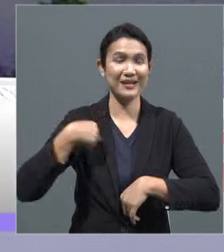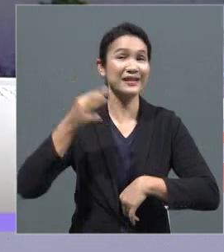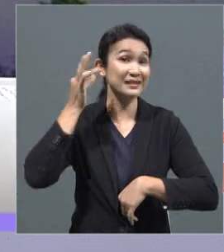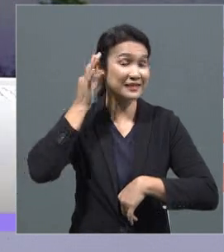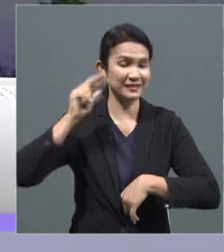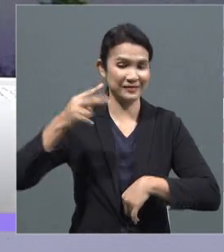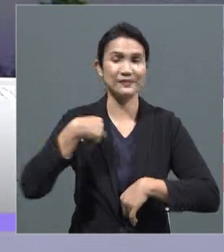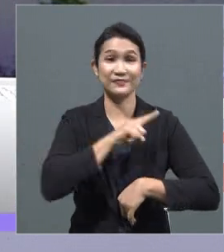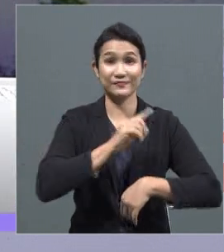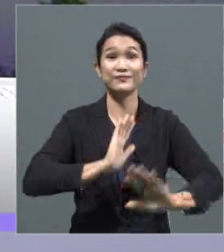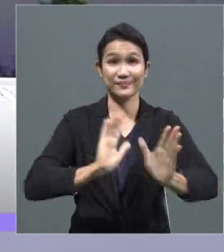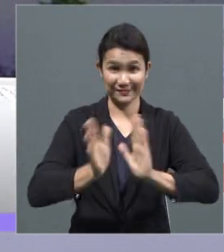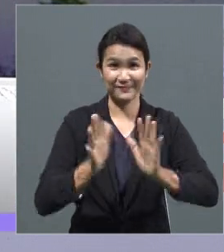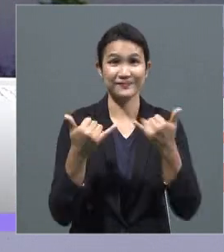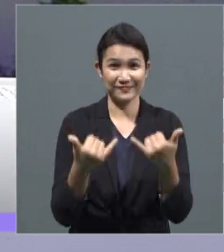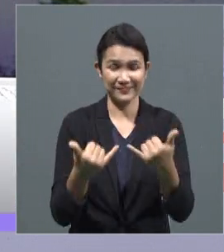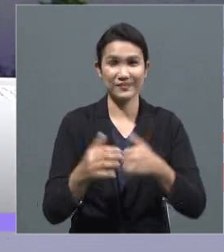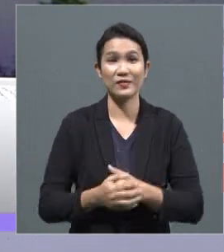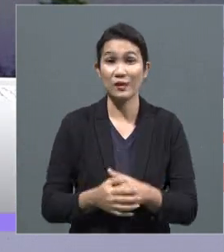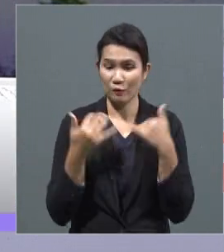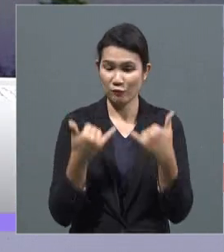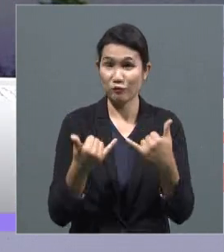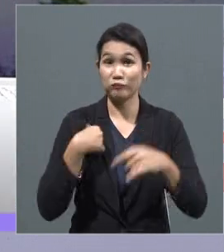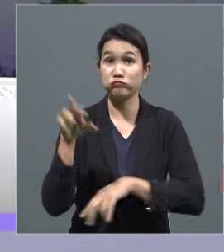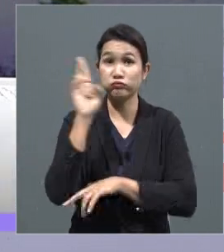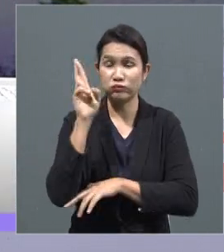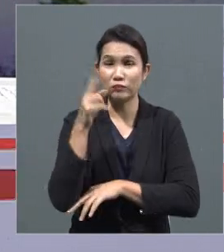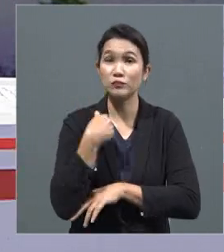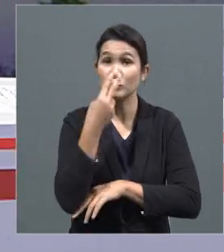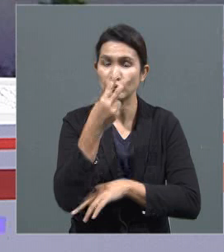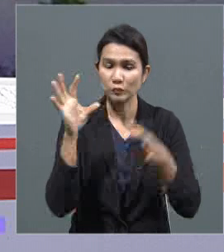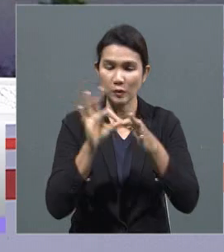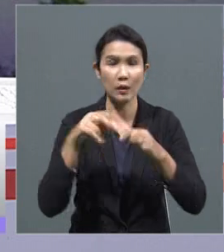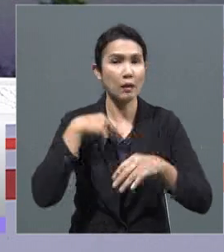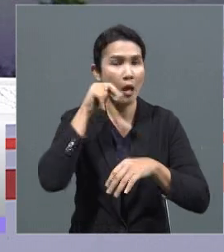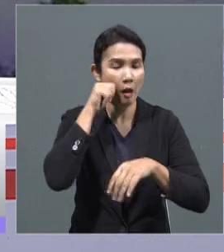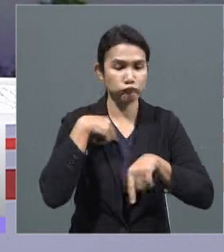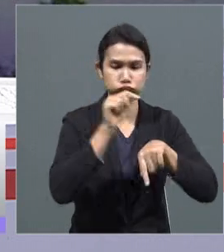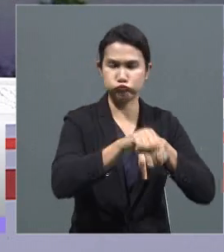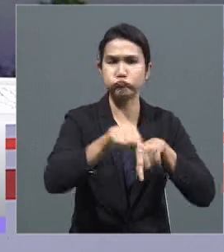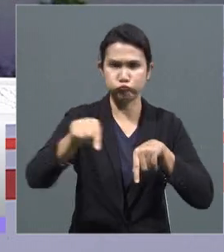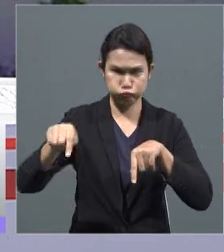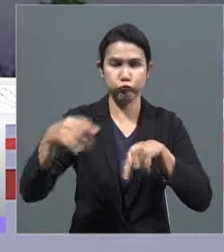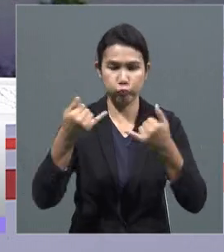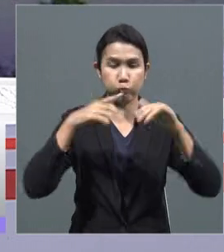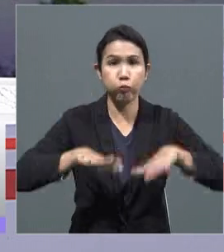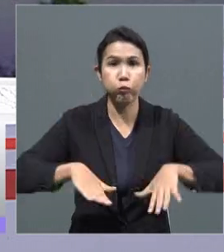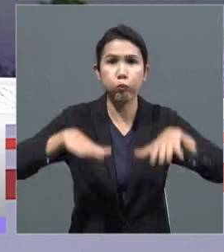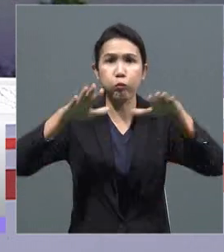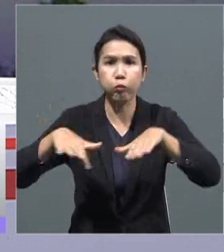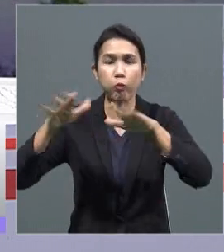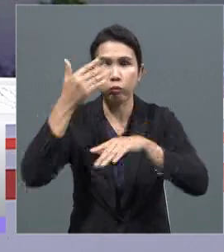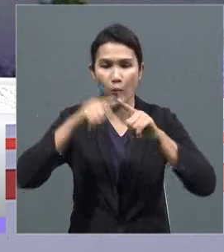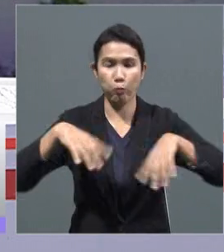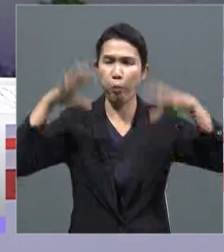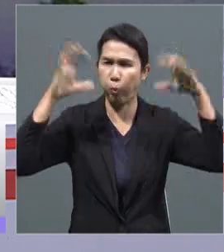ณัฐมาศชัยวัฒนกุลวานิชครับ ค่ะวันนี้ข่าวที่ติดตามกันทั้งในเรื่องของสถานการณ์น้ำในหลายพื้นที่ภาคเหนือนี่ถูกน้ำท่วมเพราะว่าฝนต